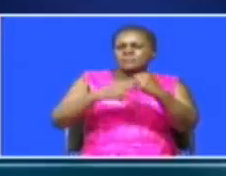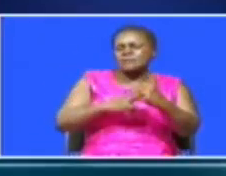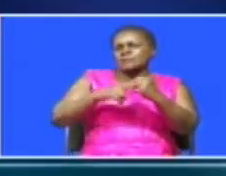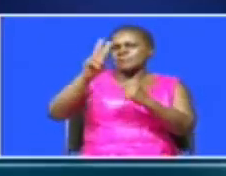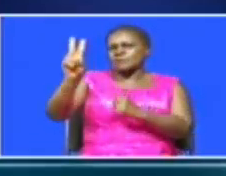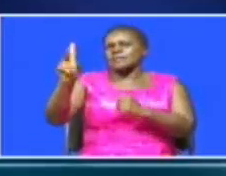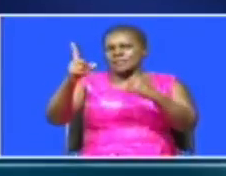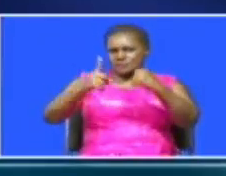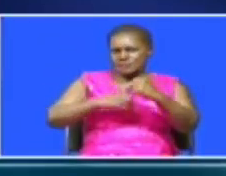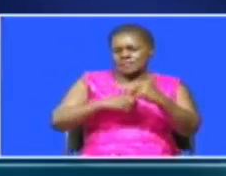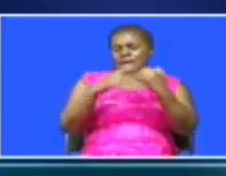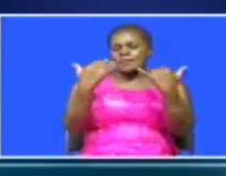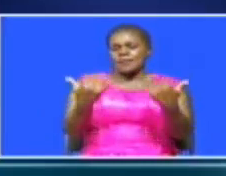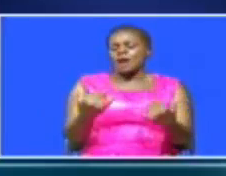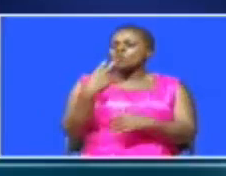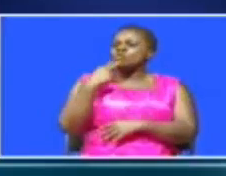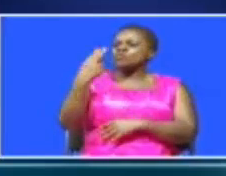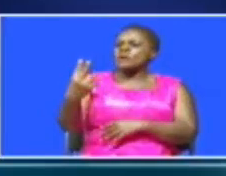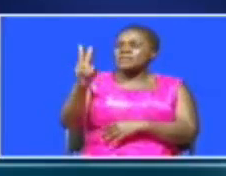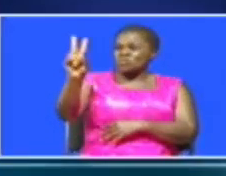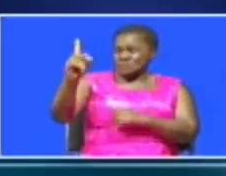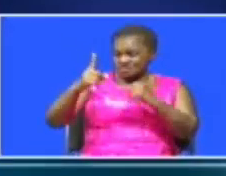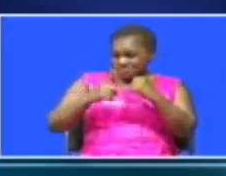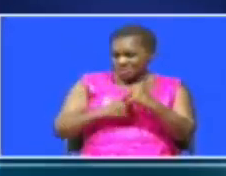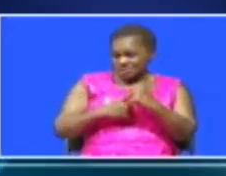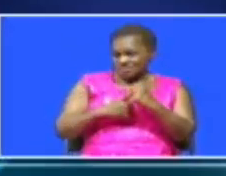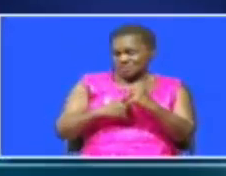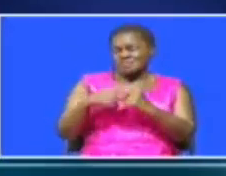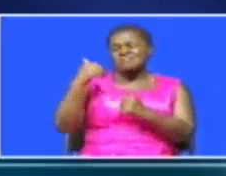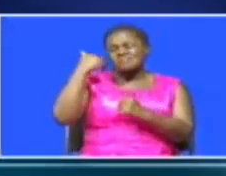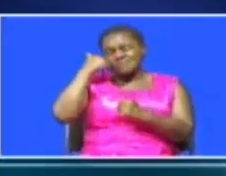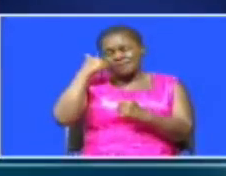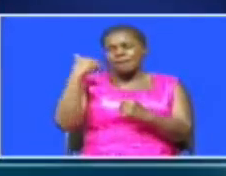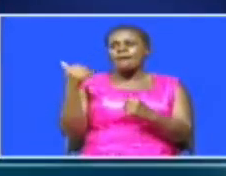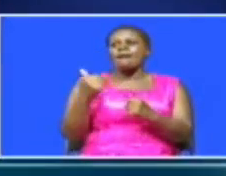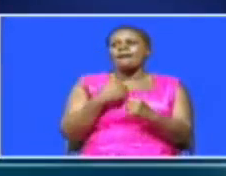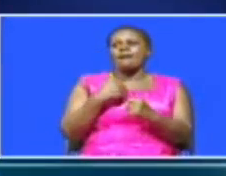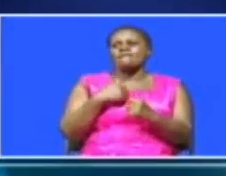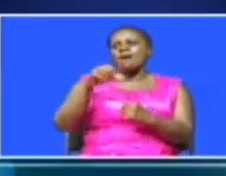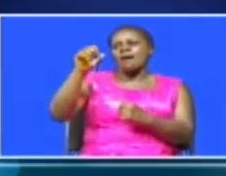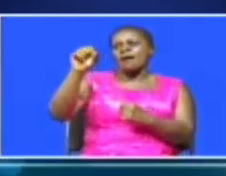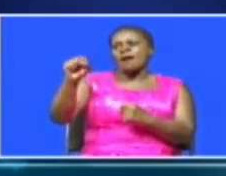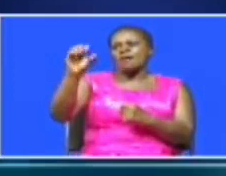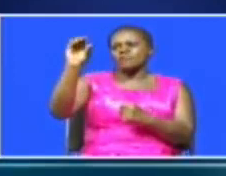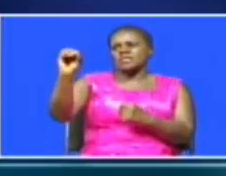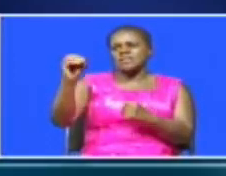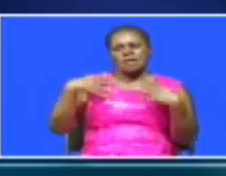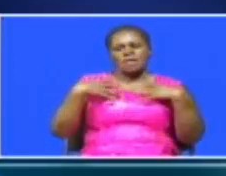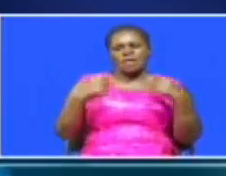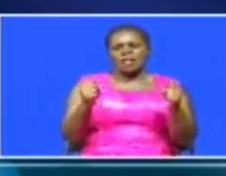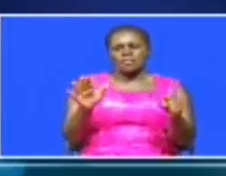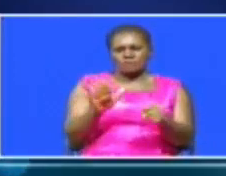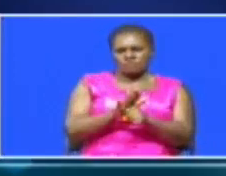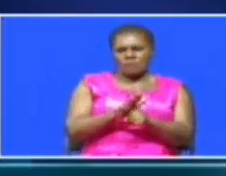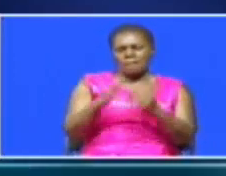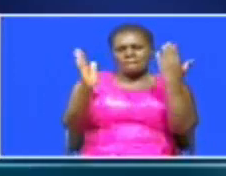4,726 ambapo 226 walipatikana na virusi vya korona, huku 50 wakiwa wamepata nafuu.